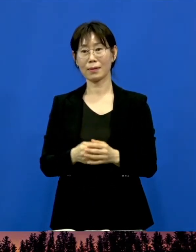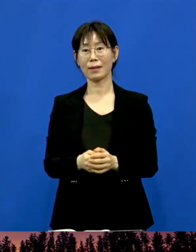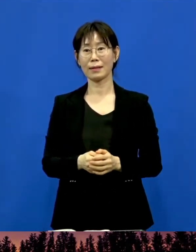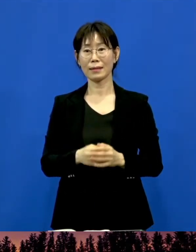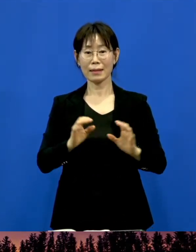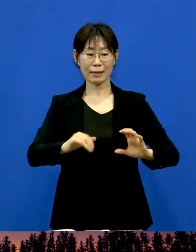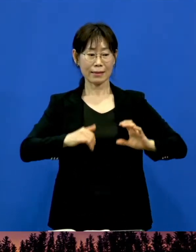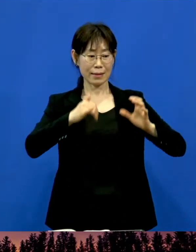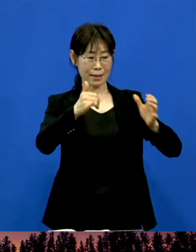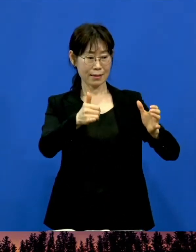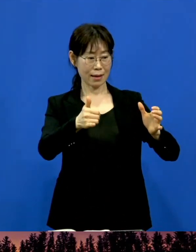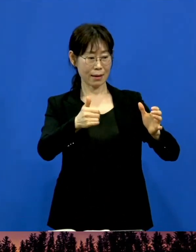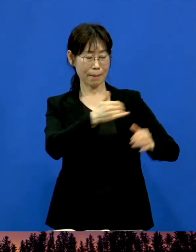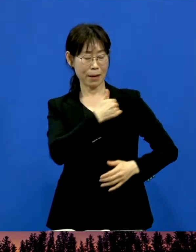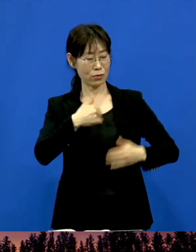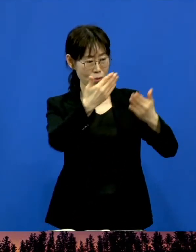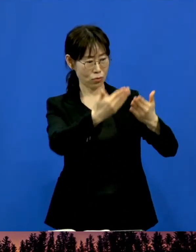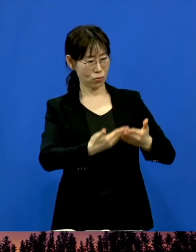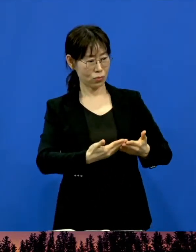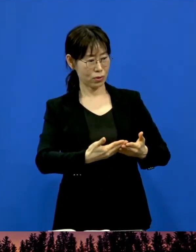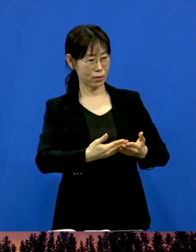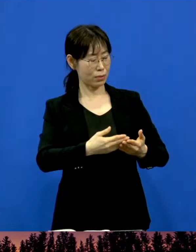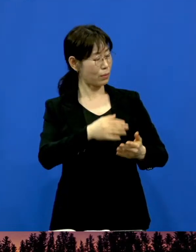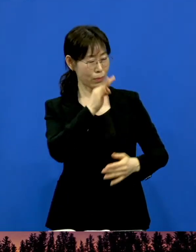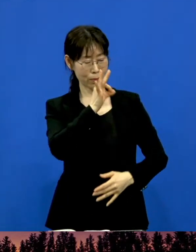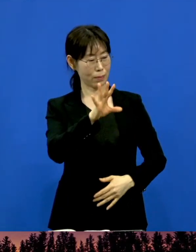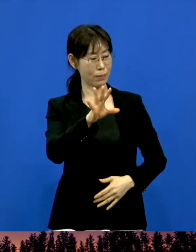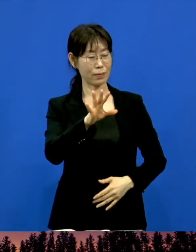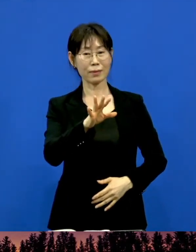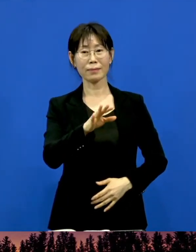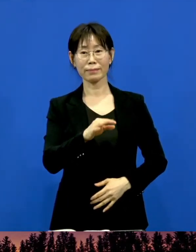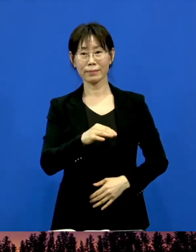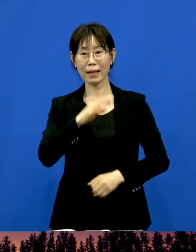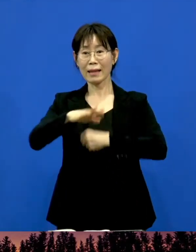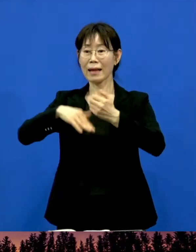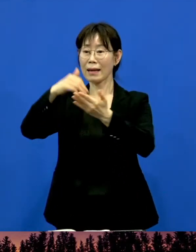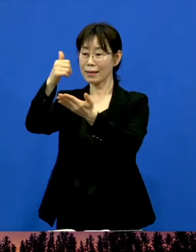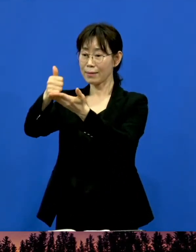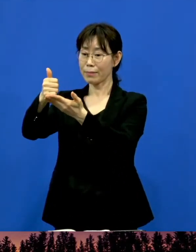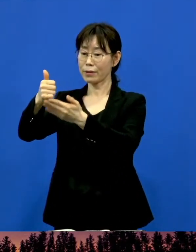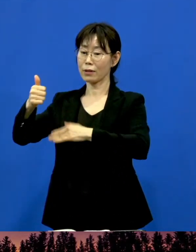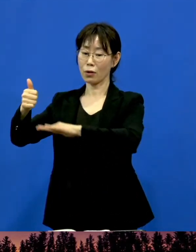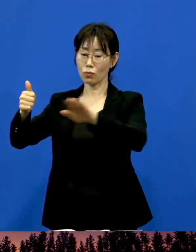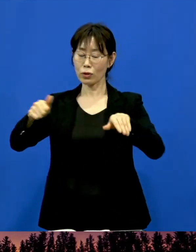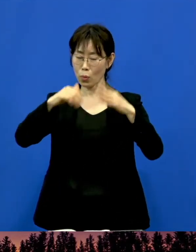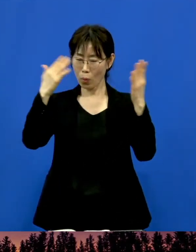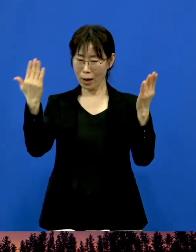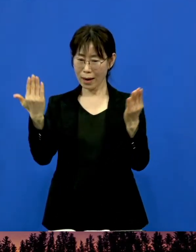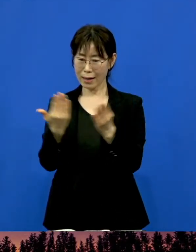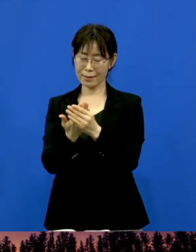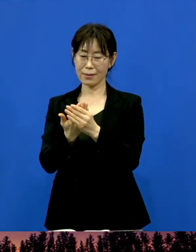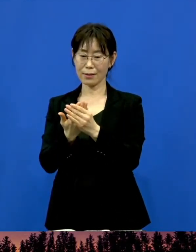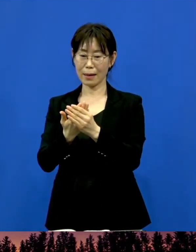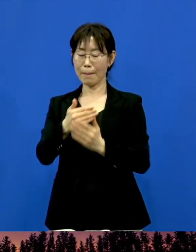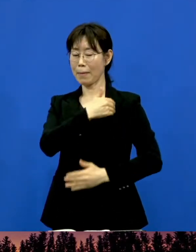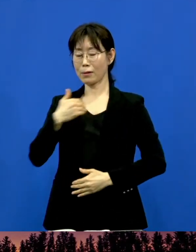세상의 어떤 것도 우리를 만족시키지 못하지만 하나님은 우리를 완전한 만족으로 이끌어 주신다.